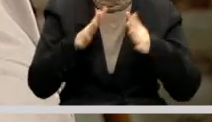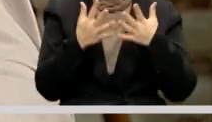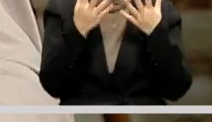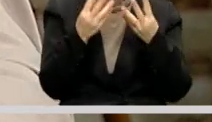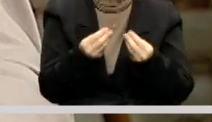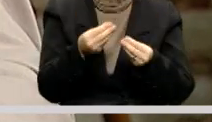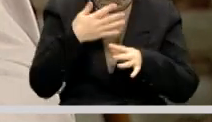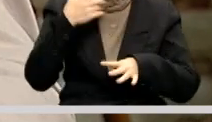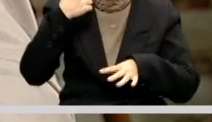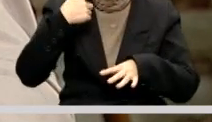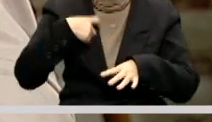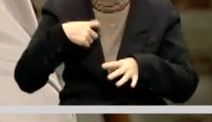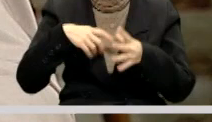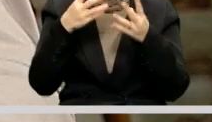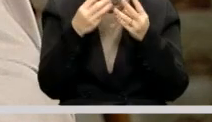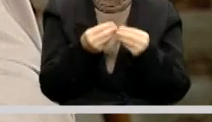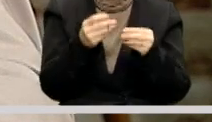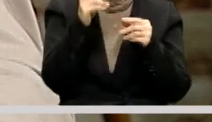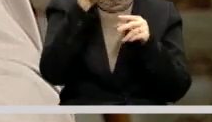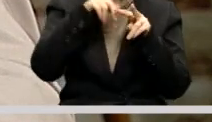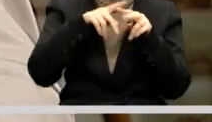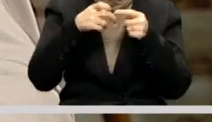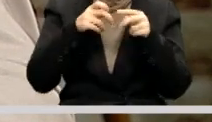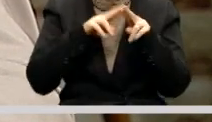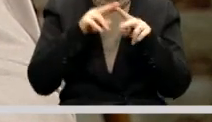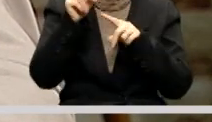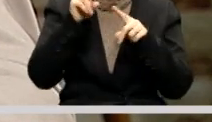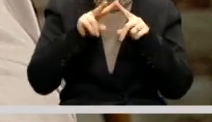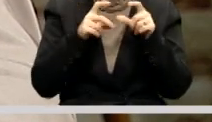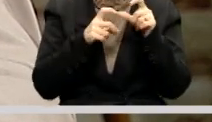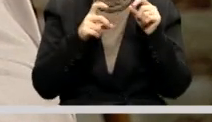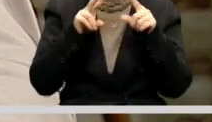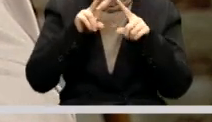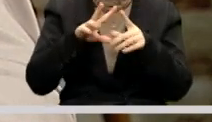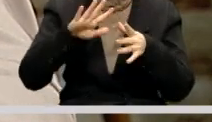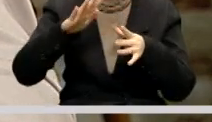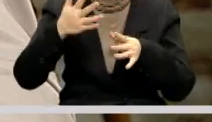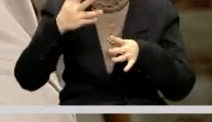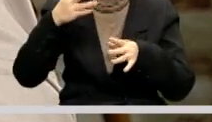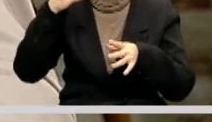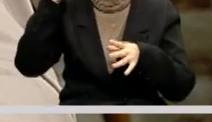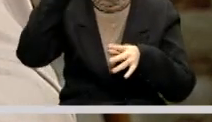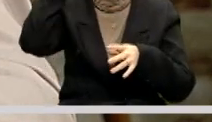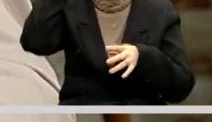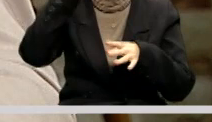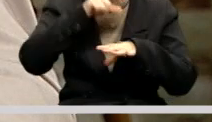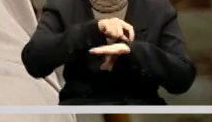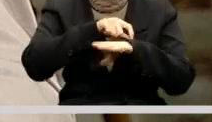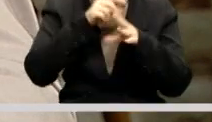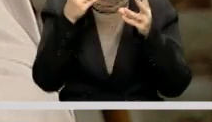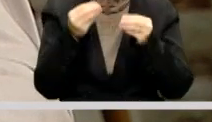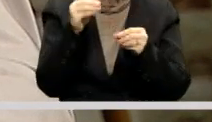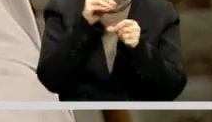hastalığı, Lewy cisimcikli demans gibi hastalıkların öncülü olabiliyor. Yani yıllar öncesinde bunu yaşıyor hasta, sonrasında bu tür